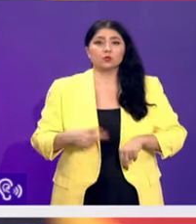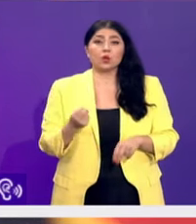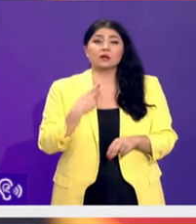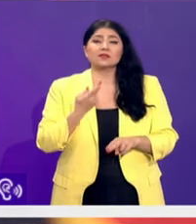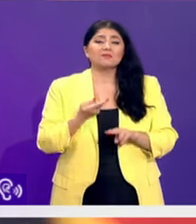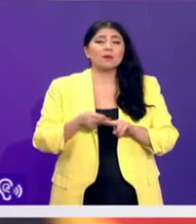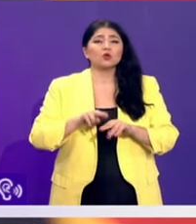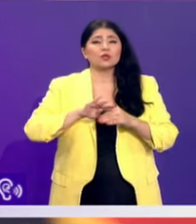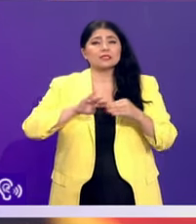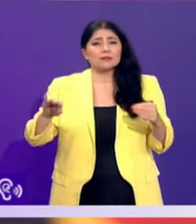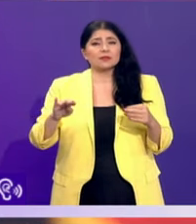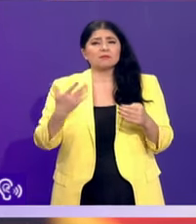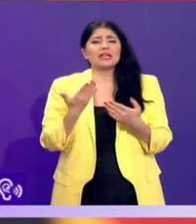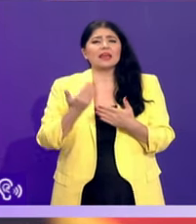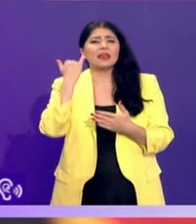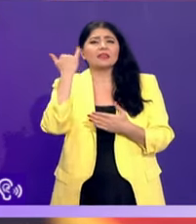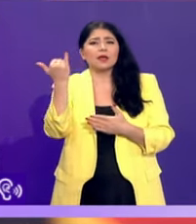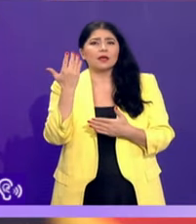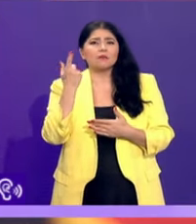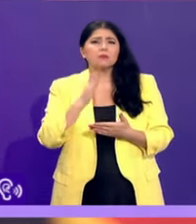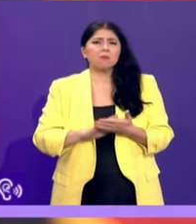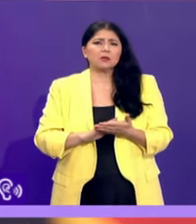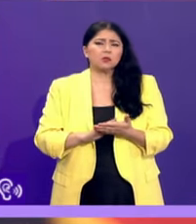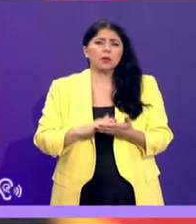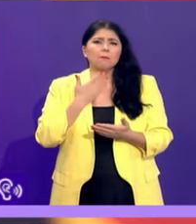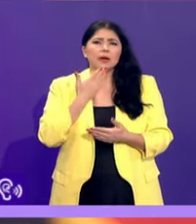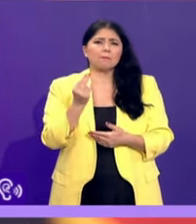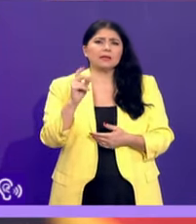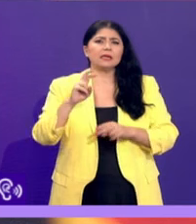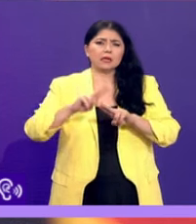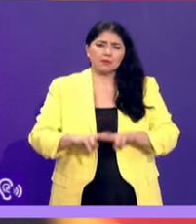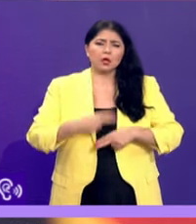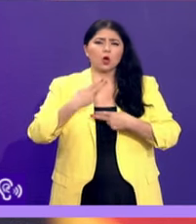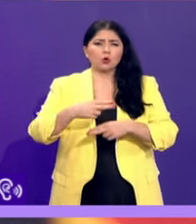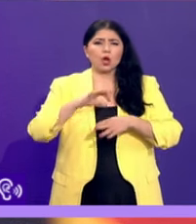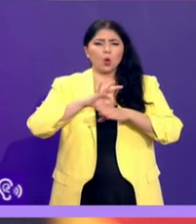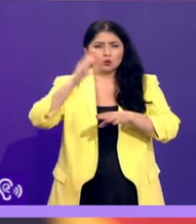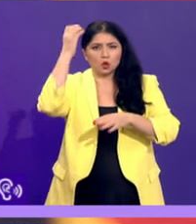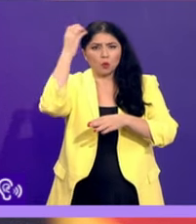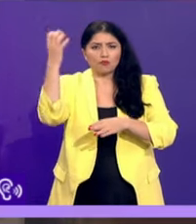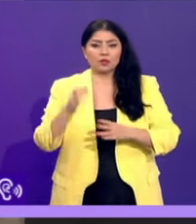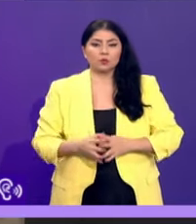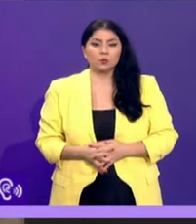este mai mult o scindare de principiu, pentru că, de fapt, PNL rămâne la guvernare.